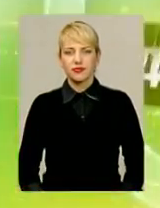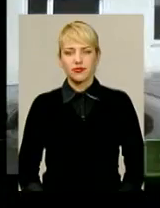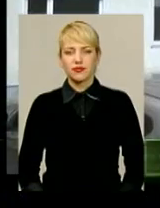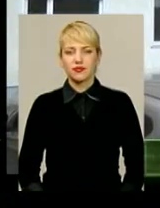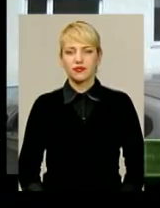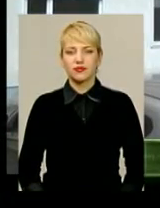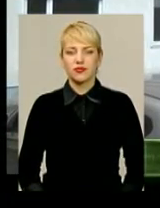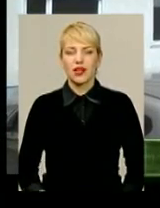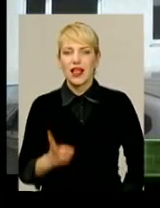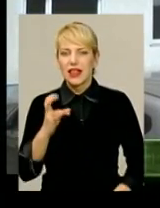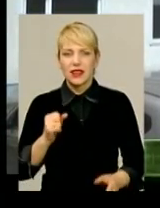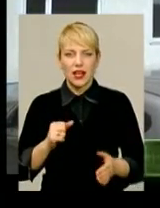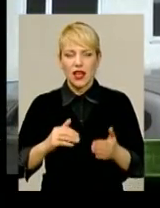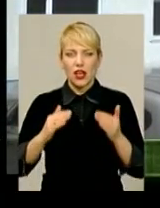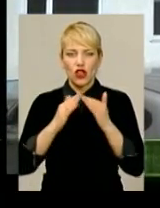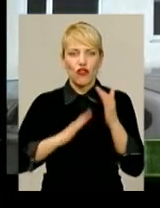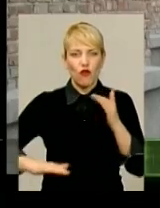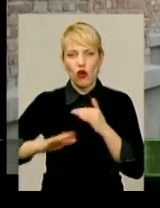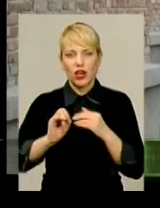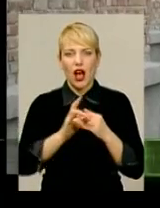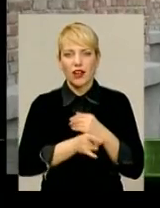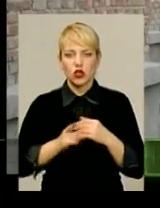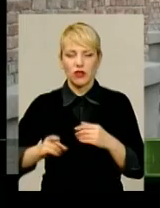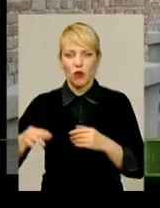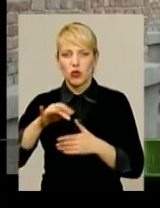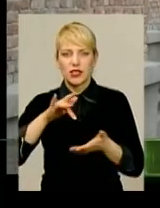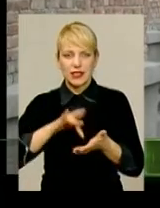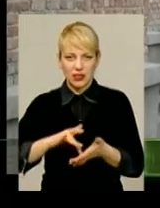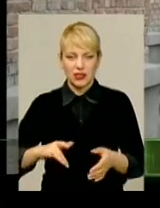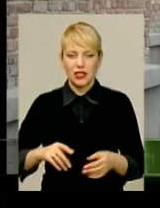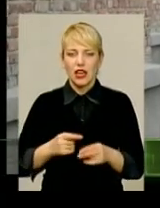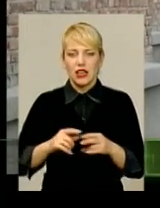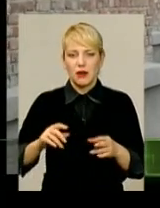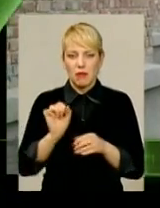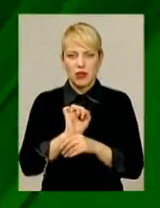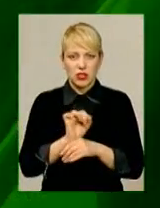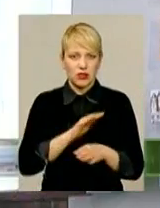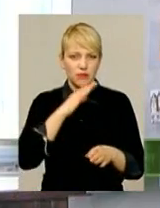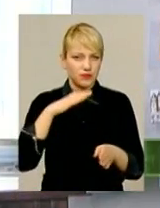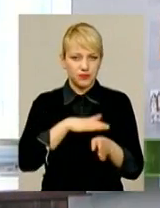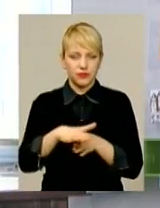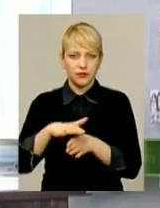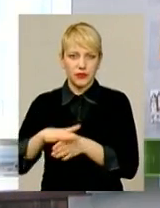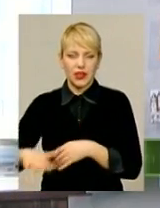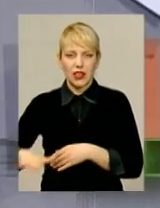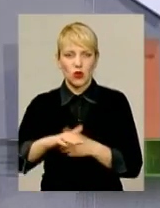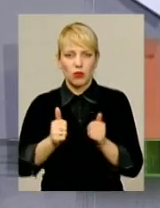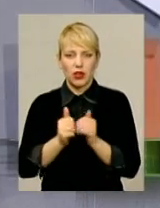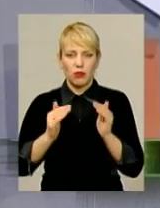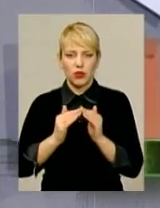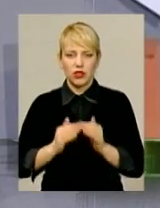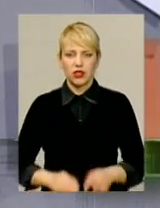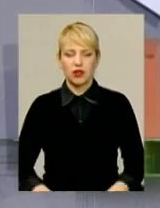Не двори, а стоянки. В обласному центрі «Залізні коні» заполонили територію біля будинків. Коли транспортний засіб,